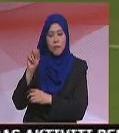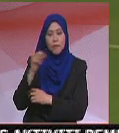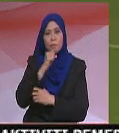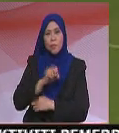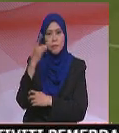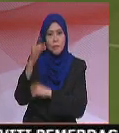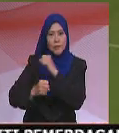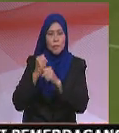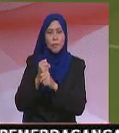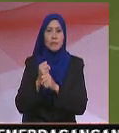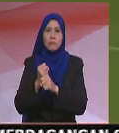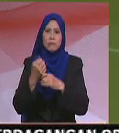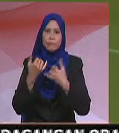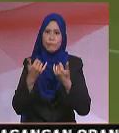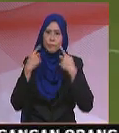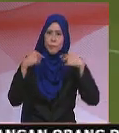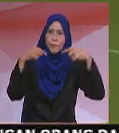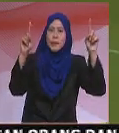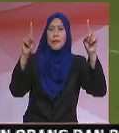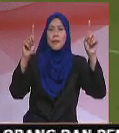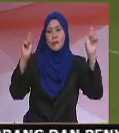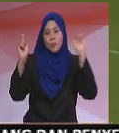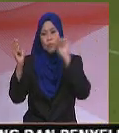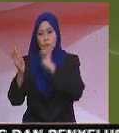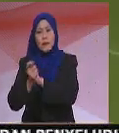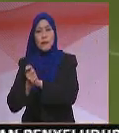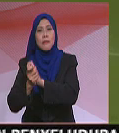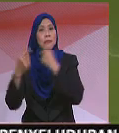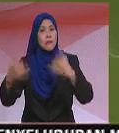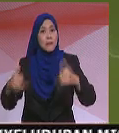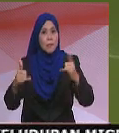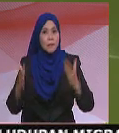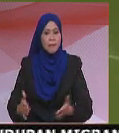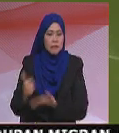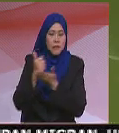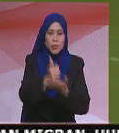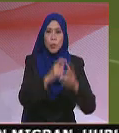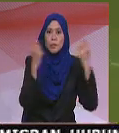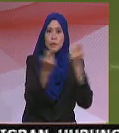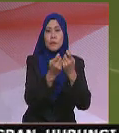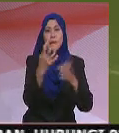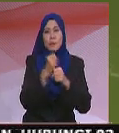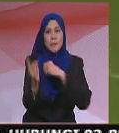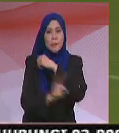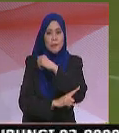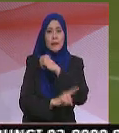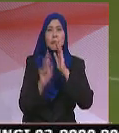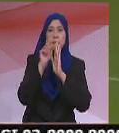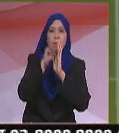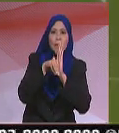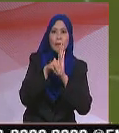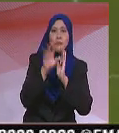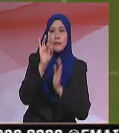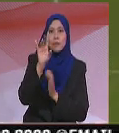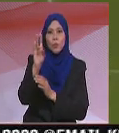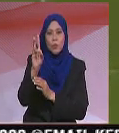nyata tidak menghampakan. Apabila berjaya mengubah rentak permainan sehingga berjaya membantu pasukannya mendapatkan penalti minit